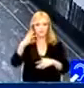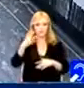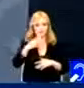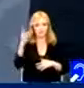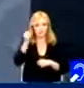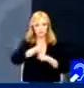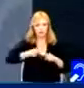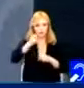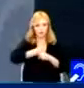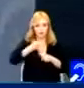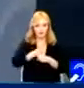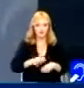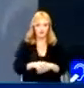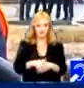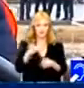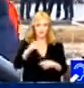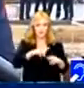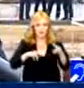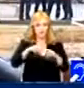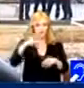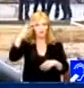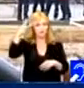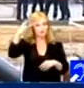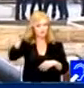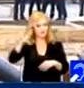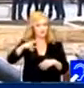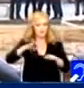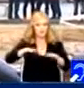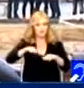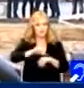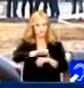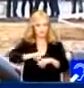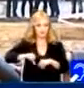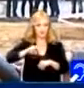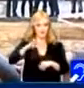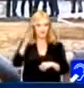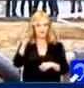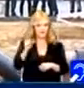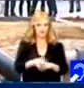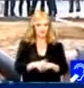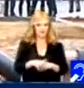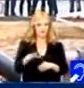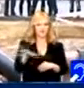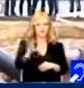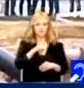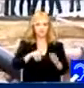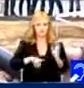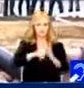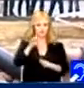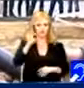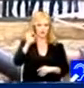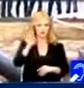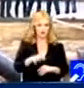cel mai modern post vamal din Republica Moldova. În spatele meu se execută lucrări de betonare ale platformei carosabil. Avem o suprafață